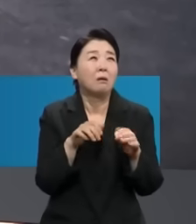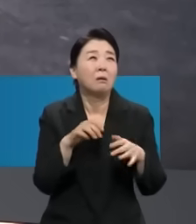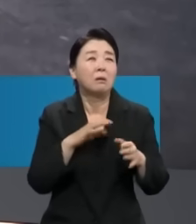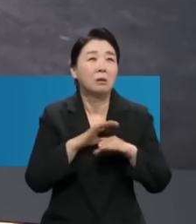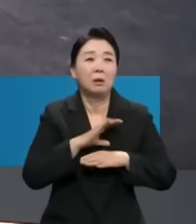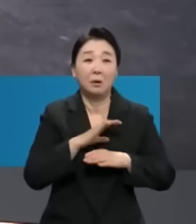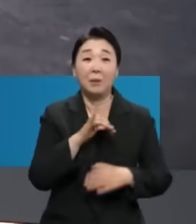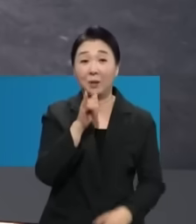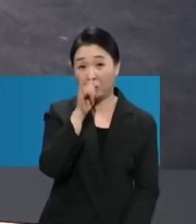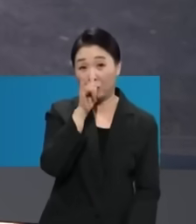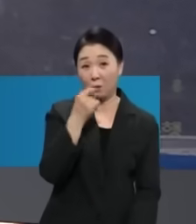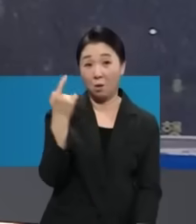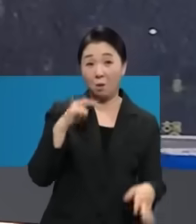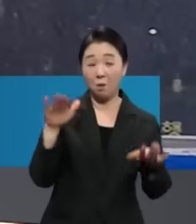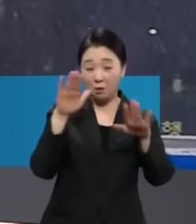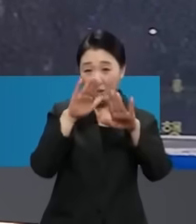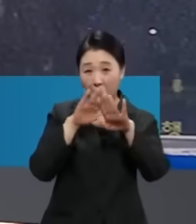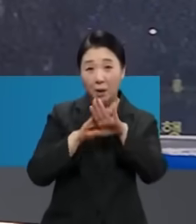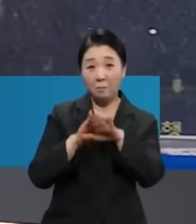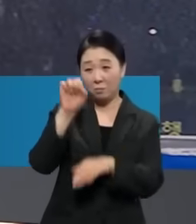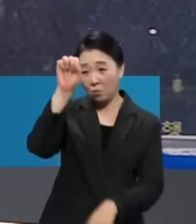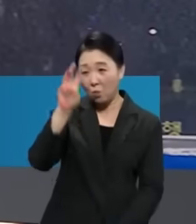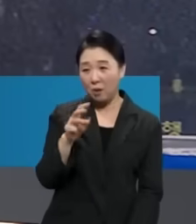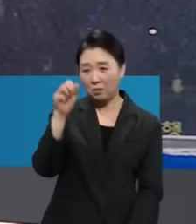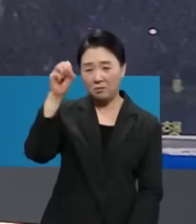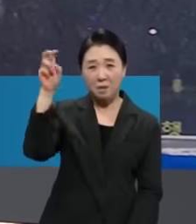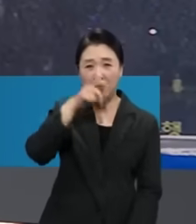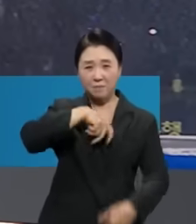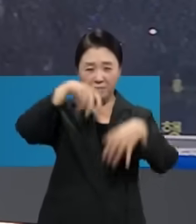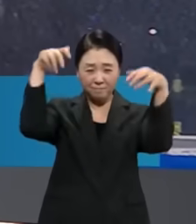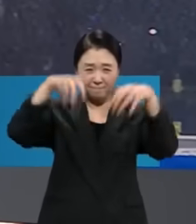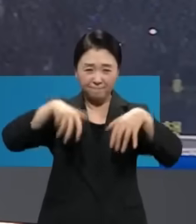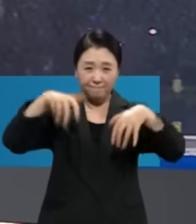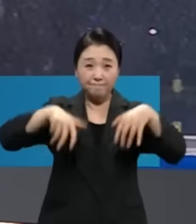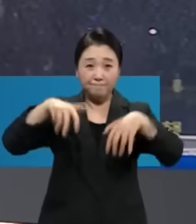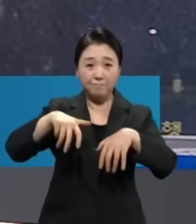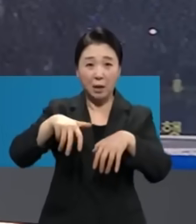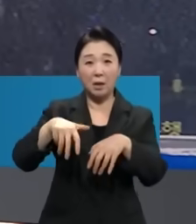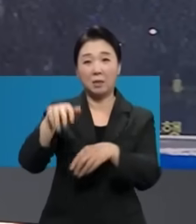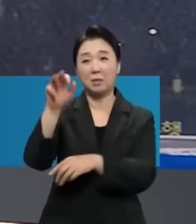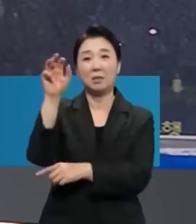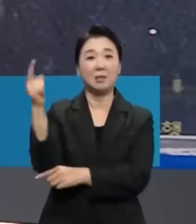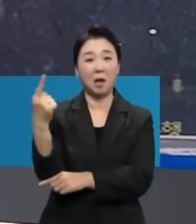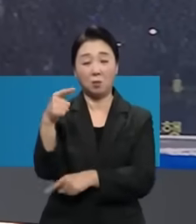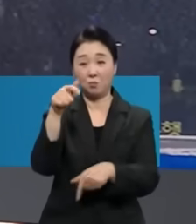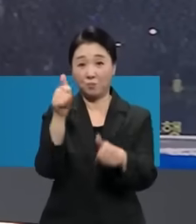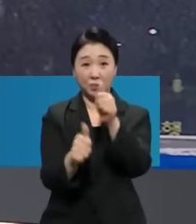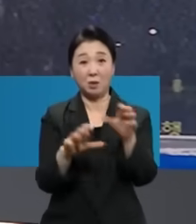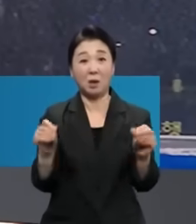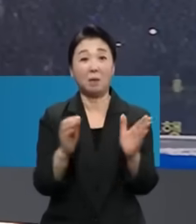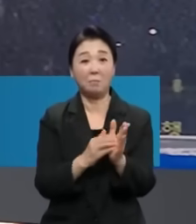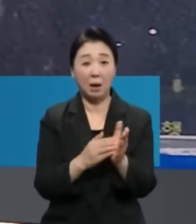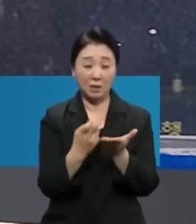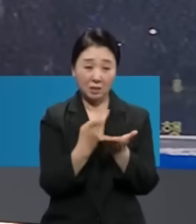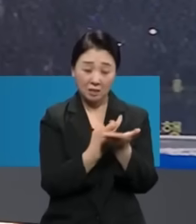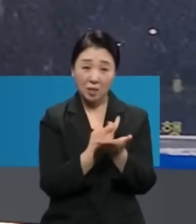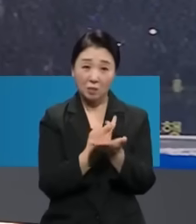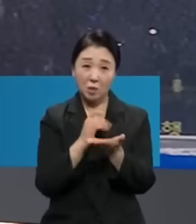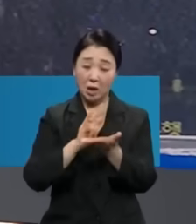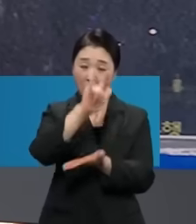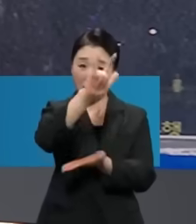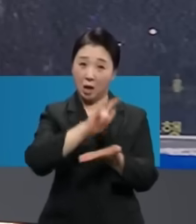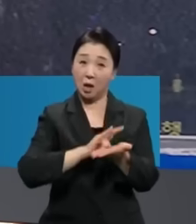많으셨죠? 어제 저녁 광주에선 갑자기 쏟아지는 빗줄기에 프로야구 경기가 중단되는가 하면 제주를 오가는